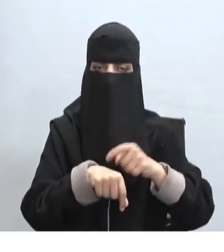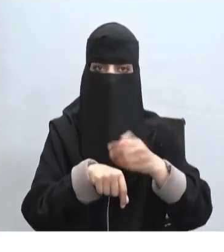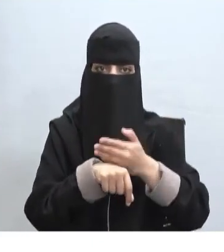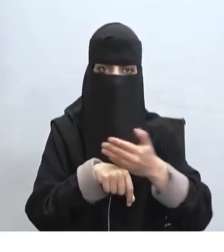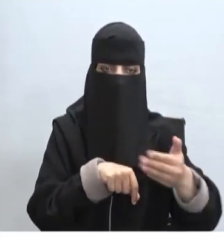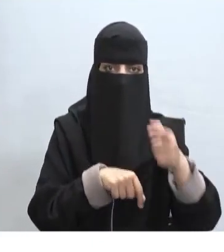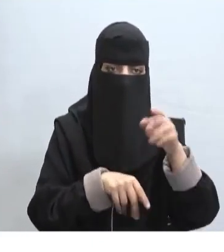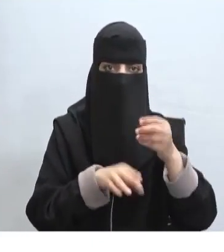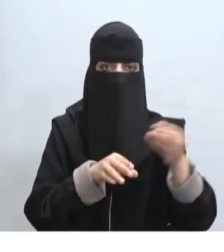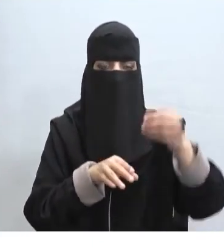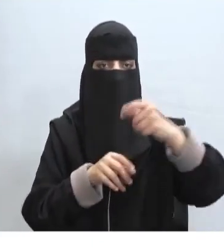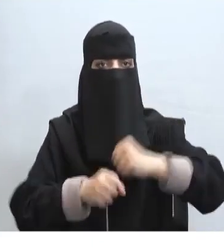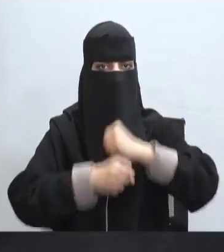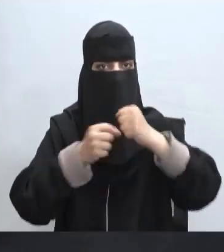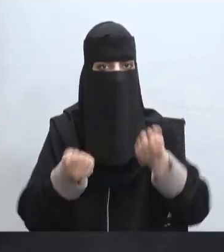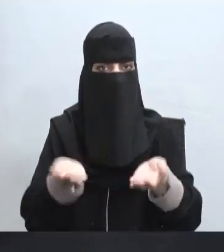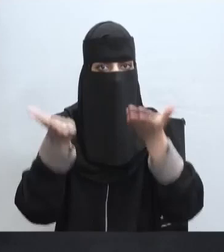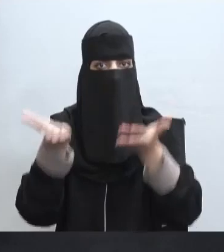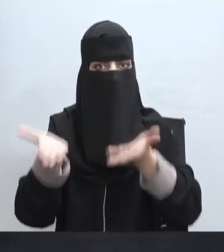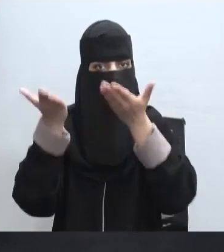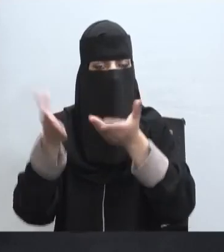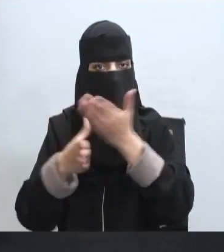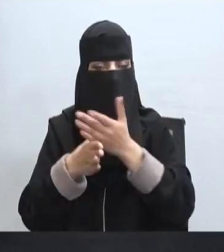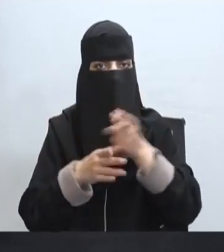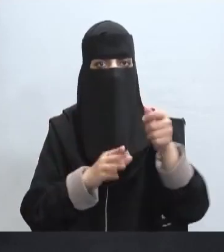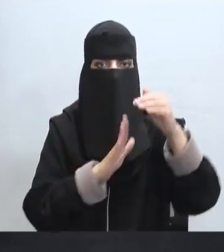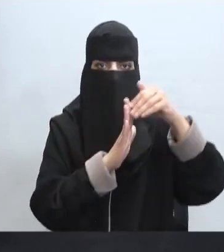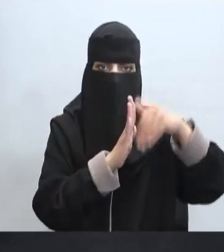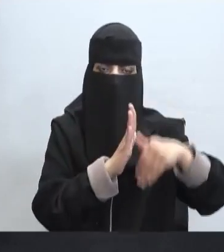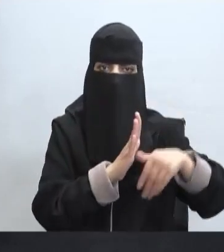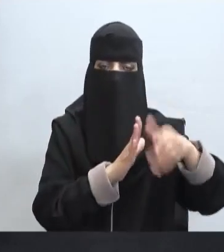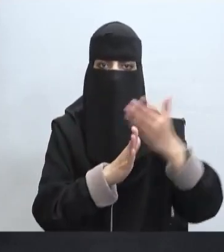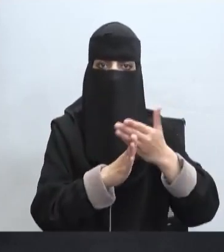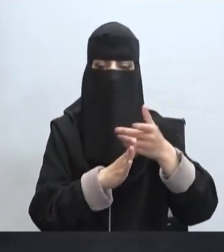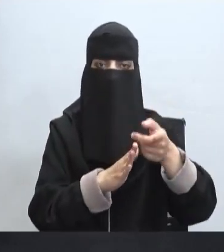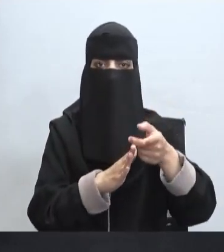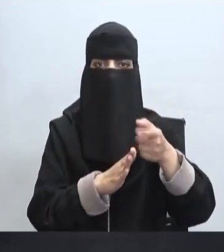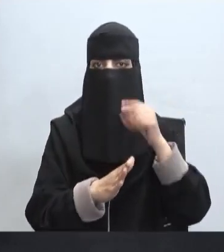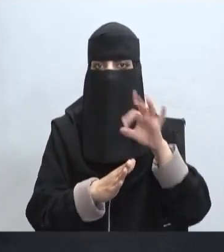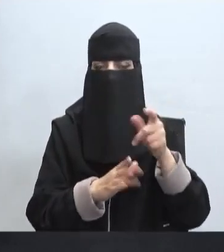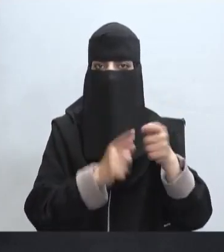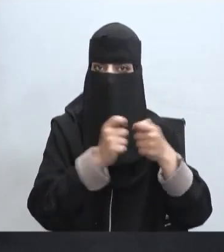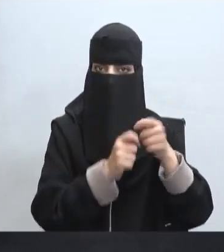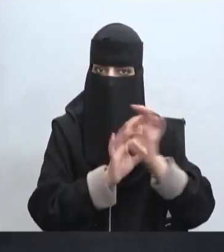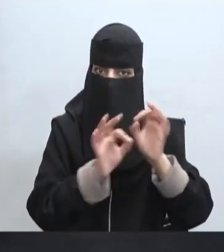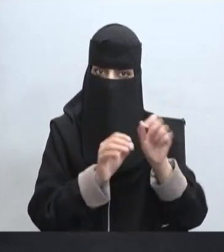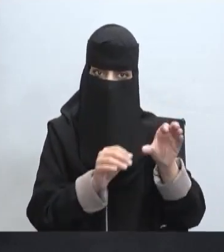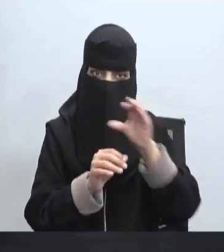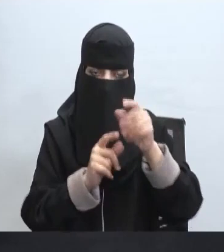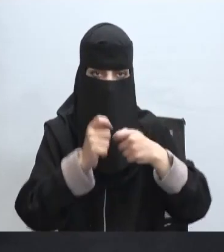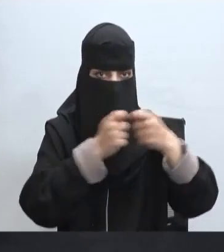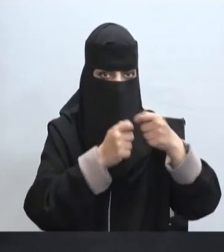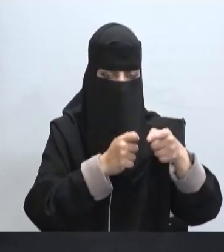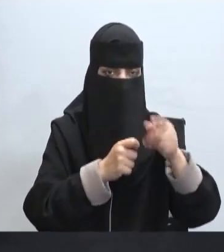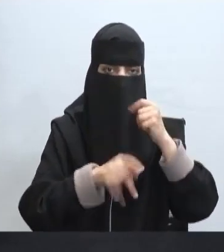لان معدل التضخم يزيد وبالتالي تقل القيمه الشرائيه للمال ومتى ما كان لديك استثمارات فانك سيكون